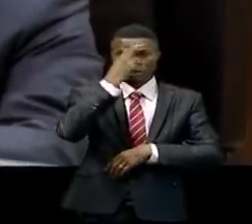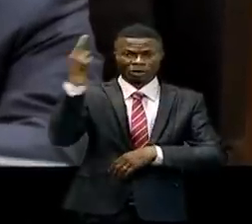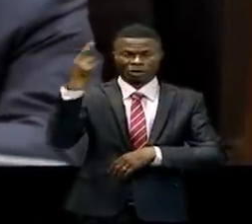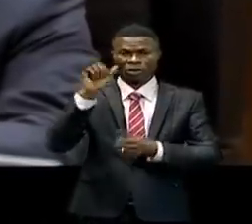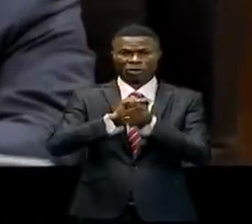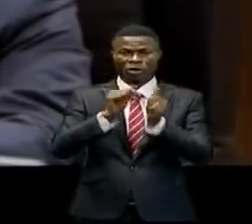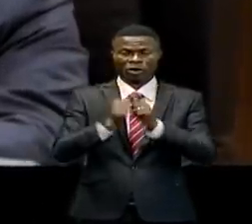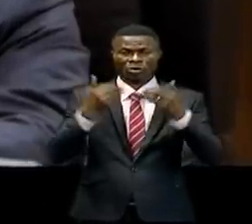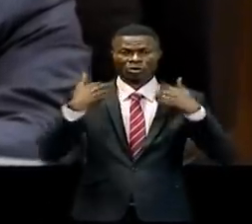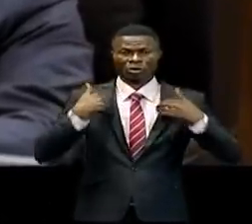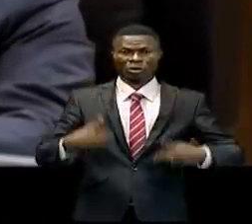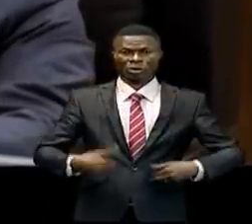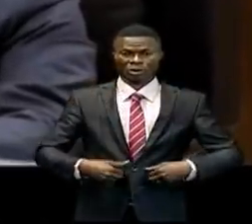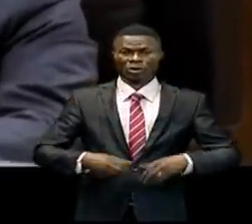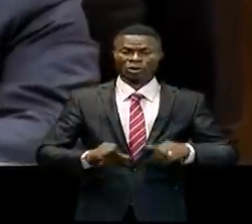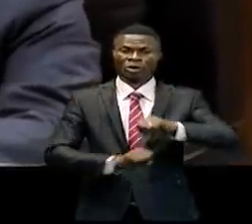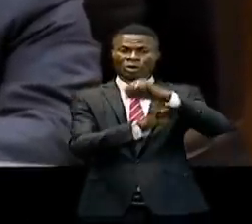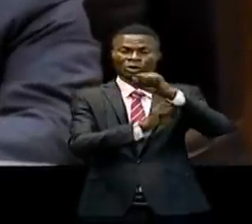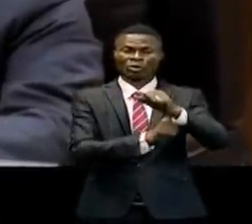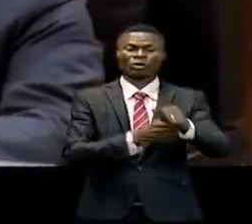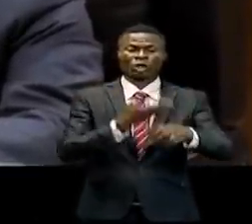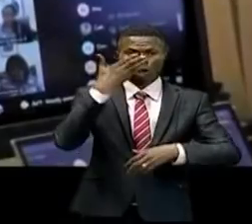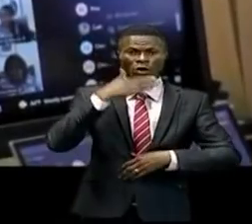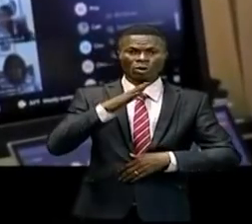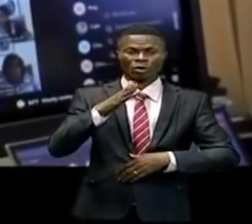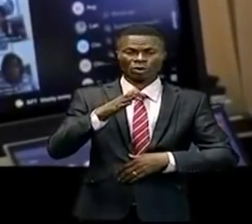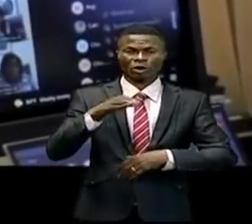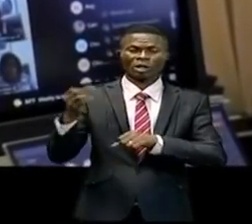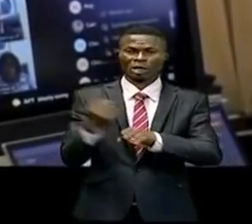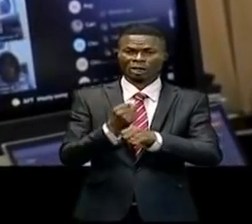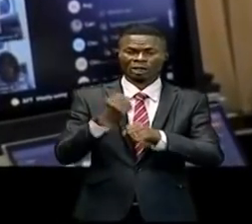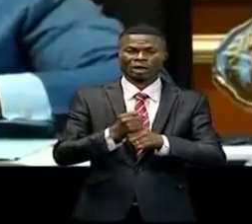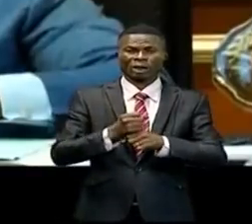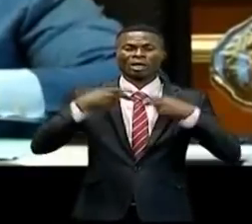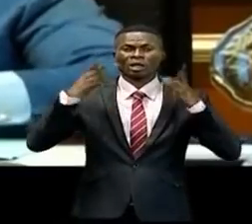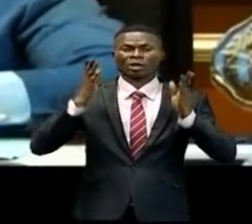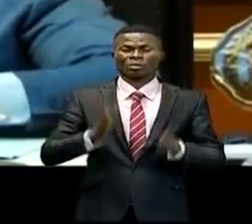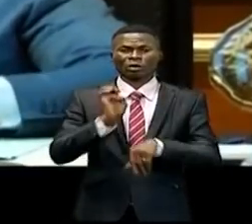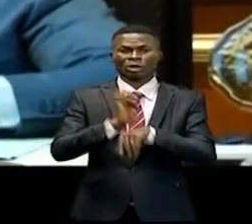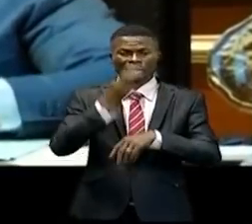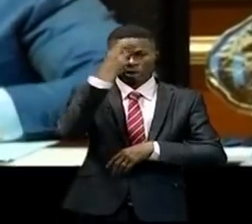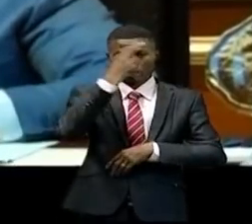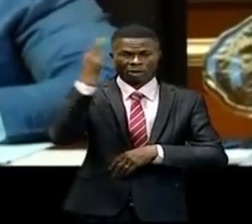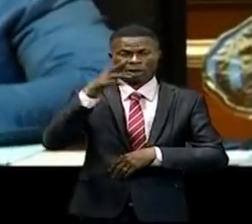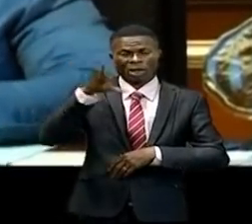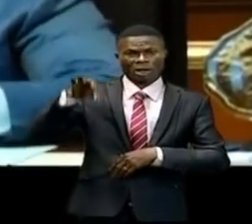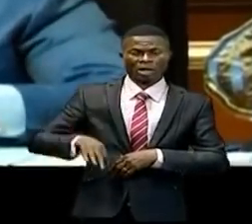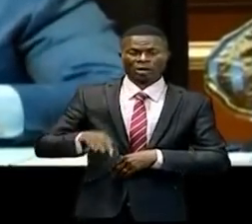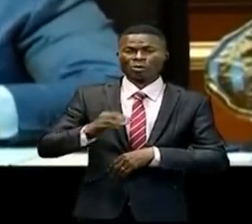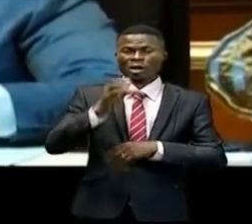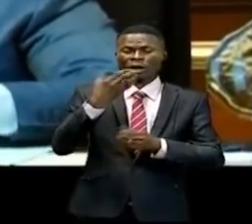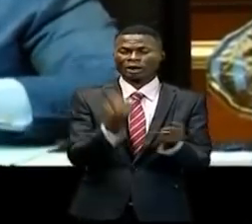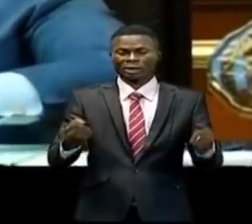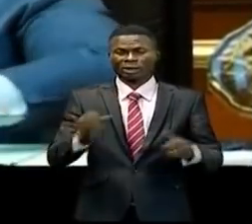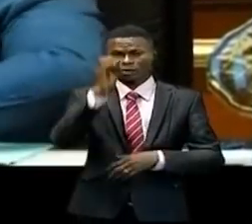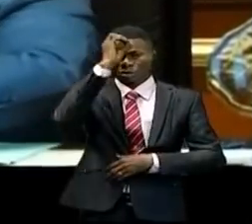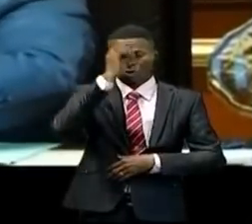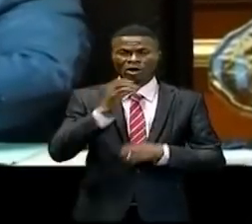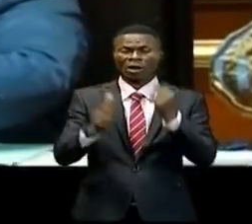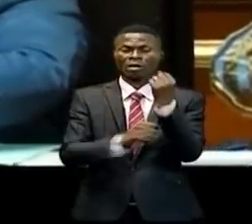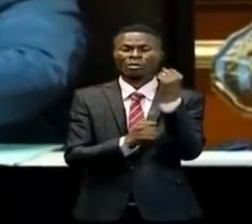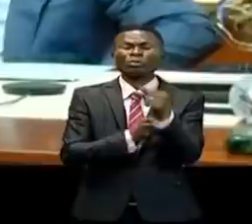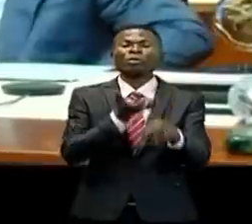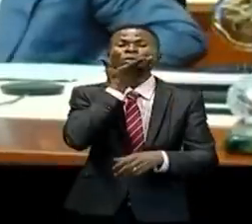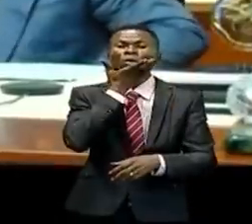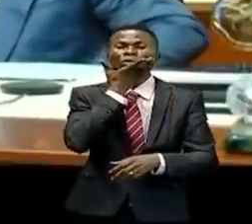domaines de la santé et de l'assistance médicale, à l'activité pastorale de l'Église catholique en faveur des orphelins, des personnes âgées et